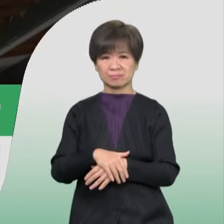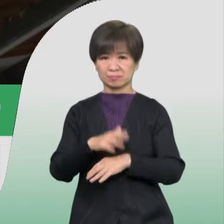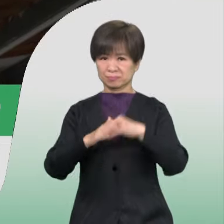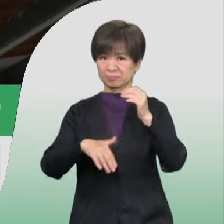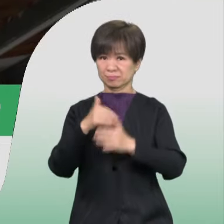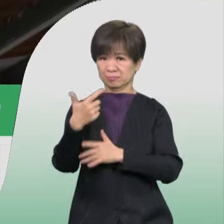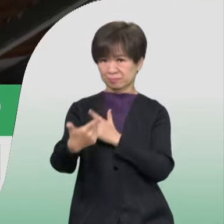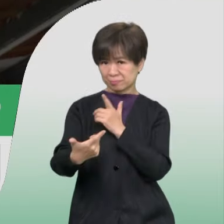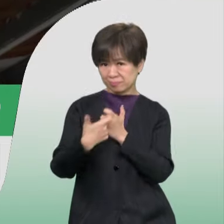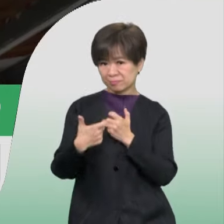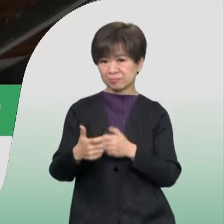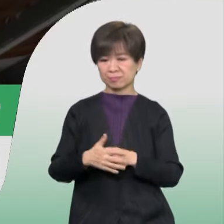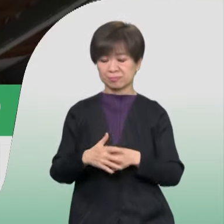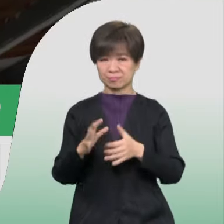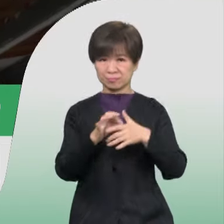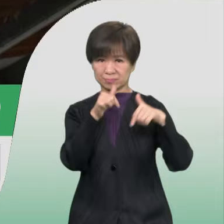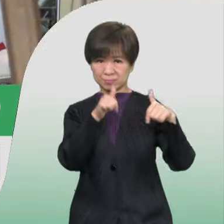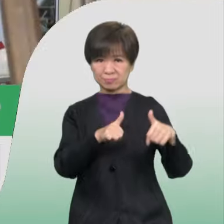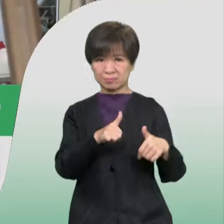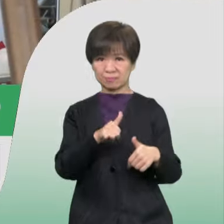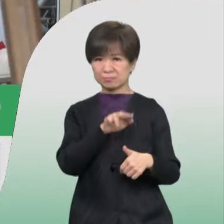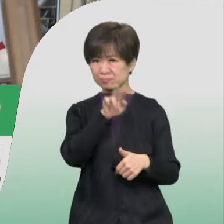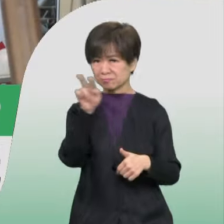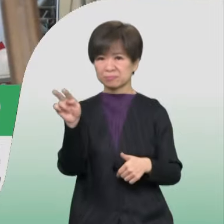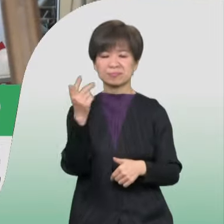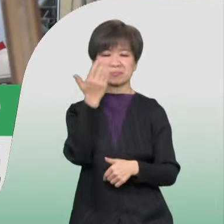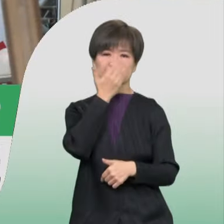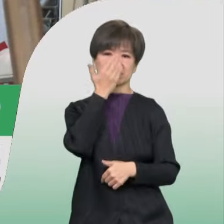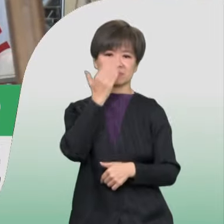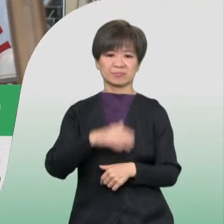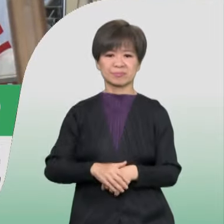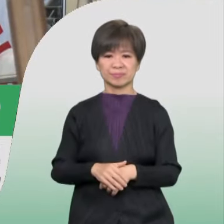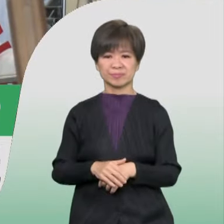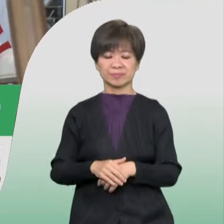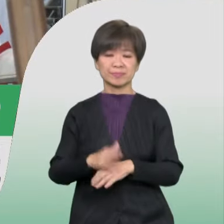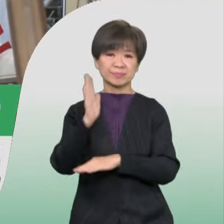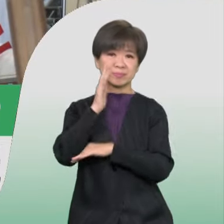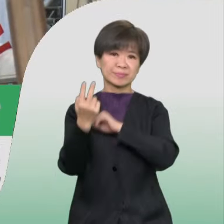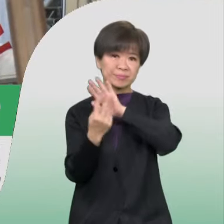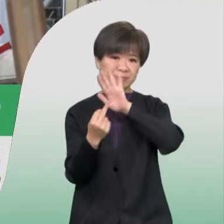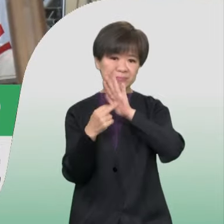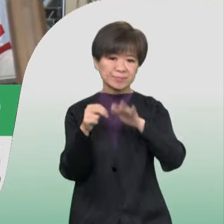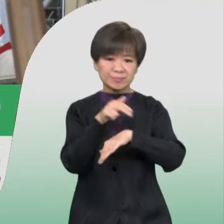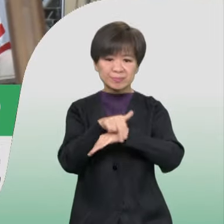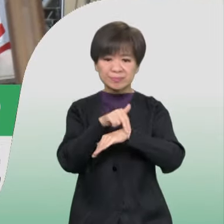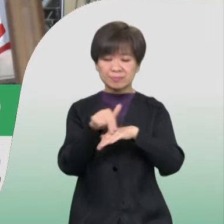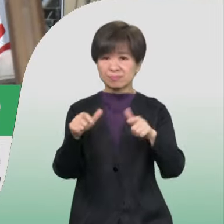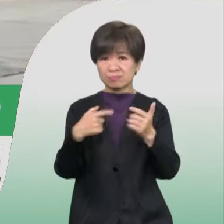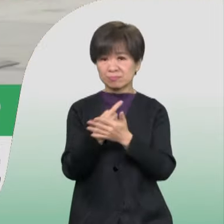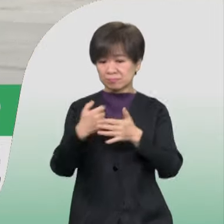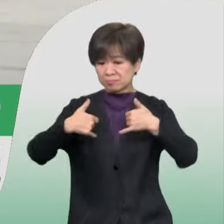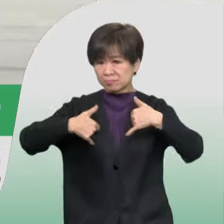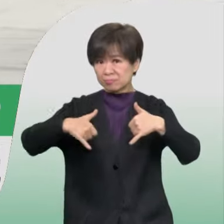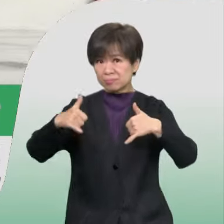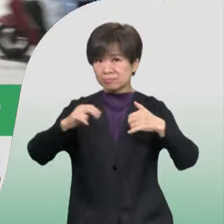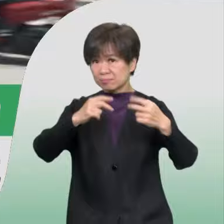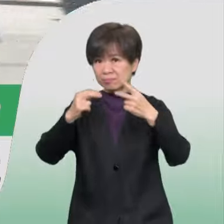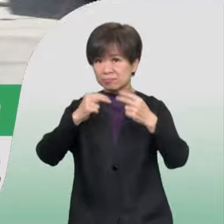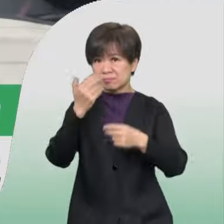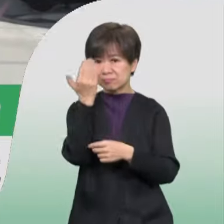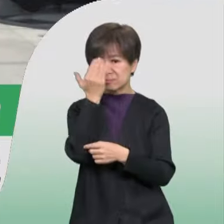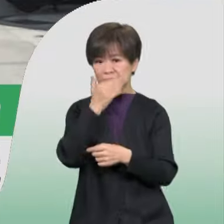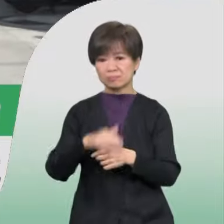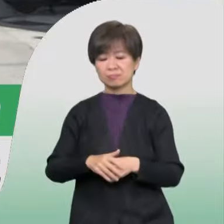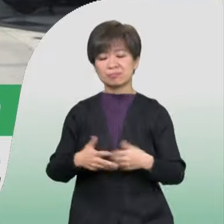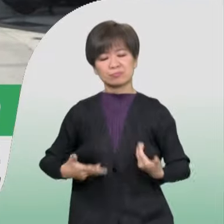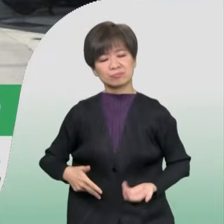以维护我们关系镇的市容。 关系镇公所讲，社康棒设计唔单强系微乎其中，为到系提供